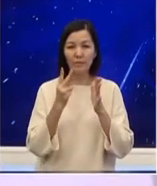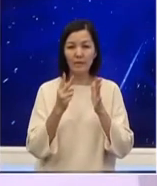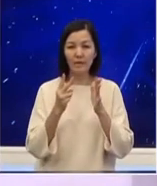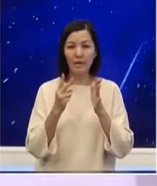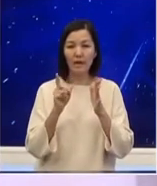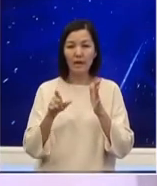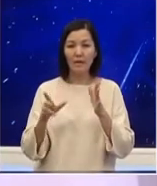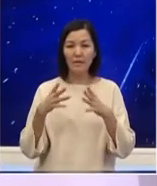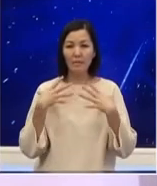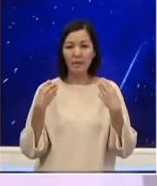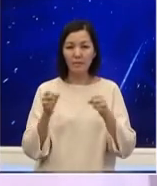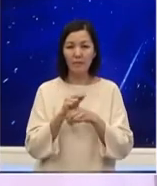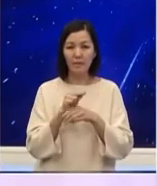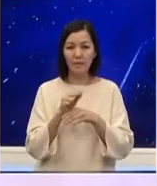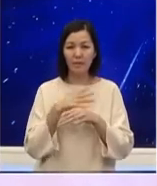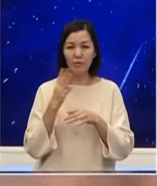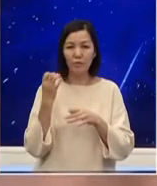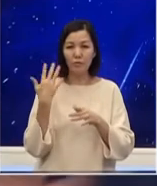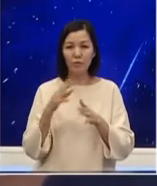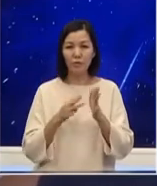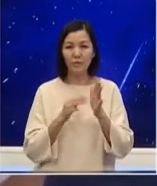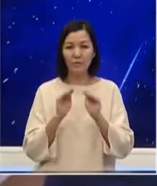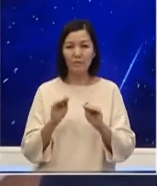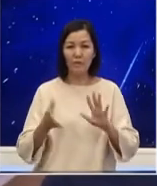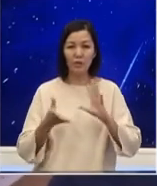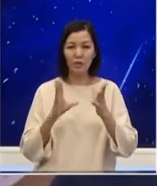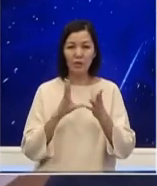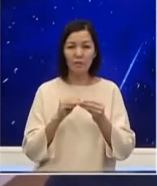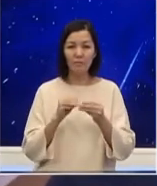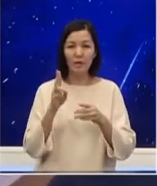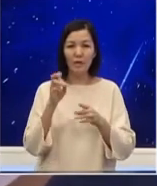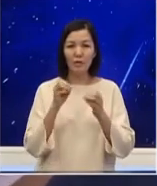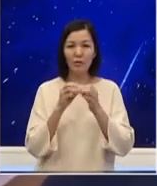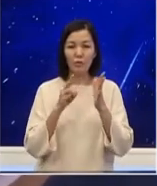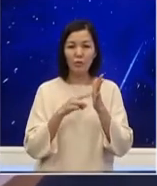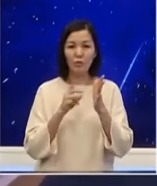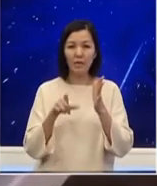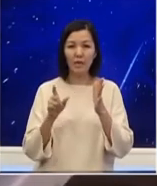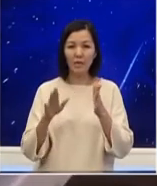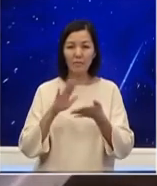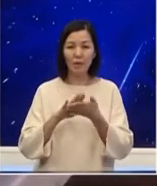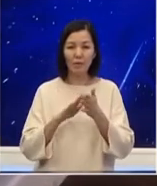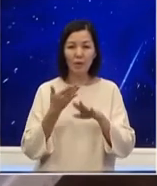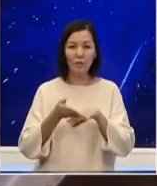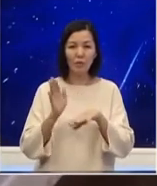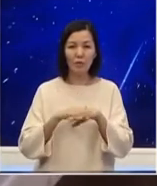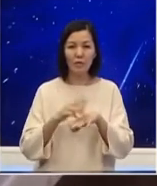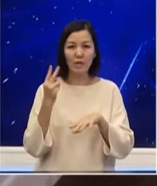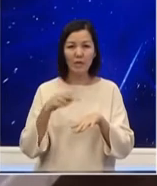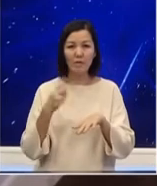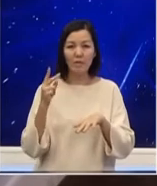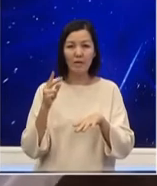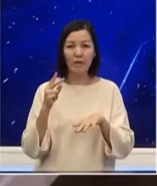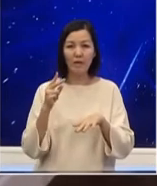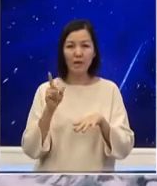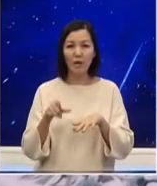ем қабылдауда. Олардың 458-і бала. Жалпы науқастардың арасында 217 адамның ахуалы нашар. Соның ішінде 22